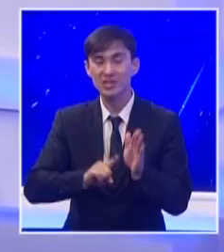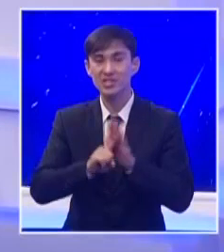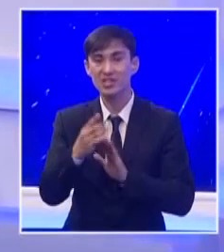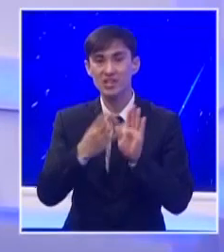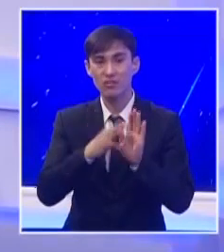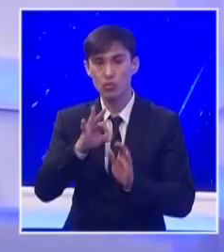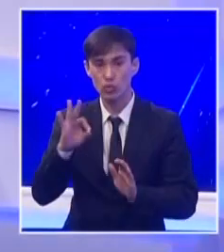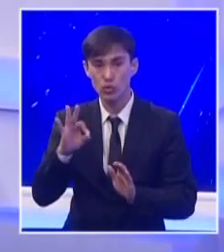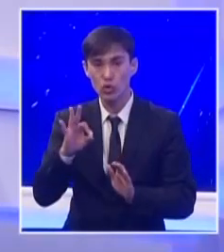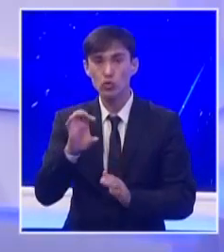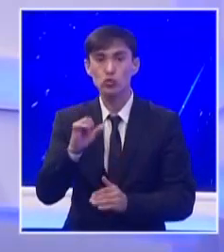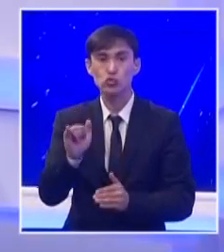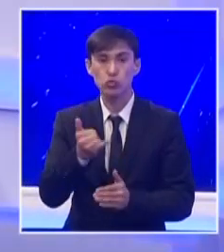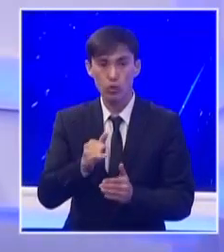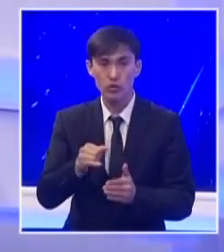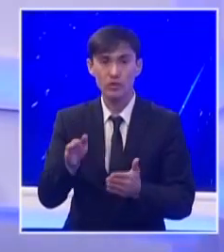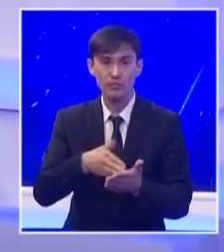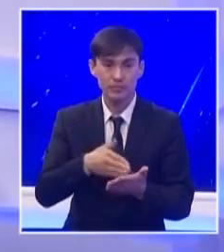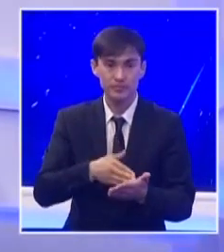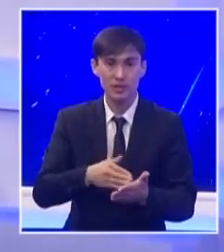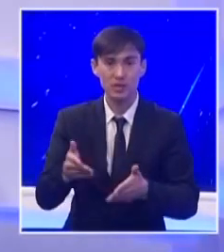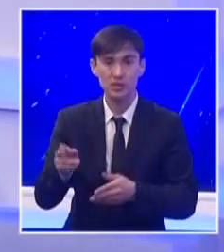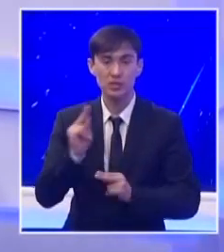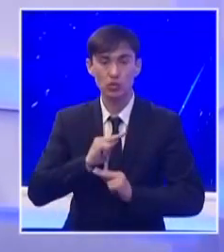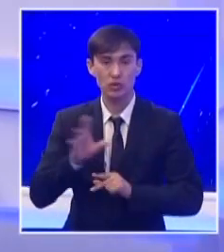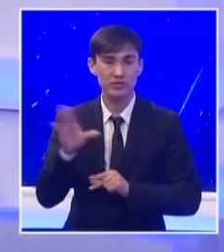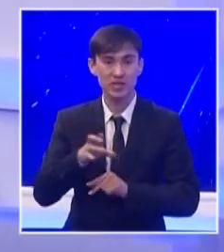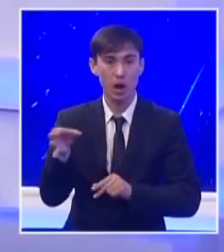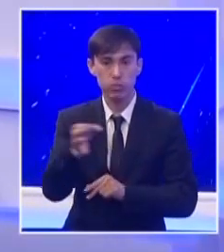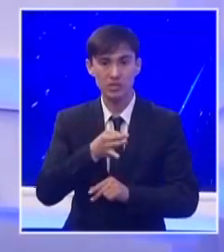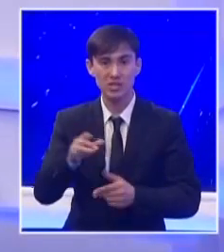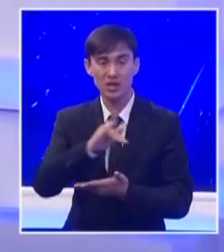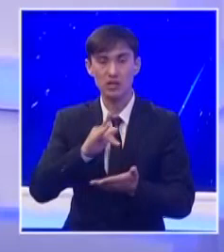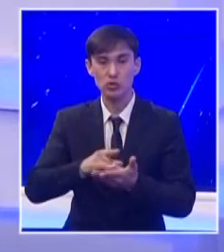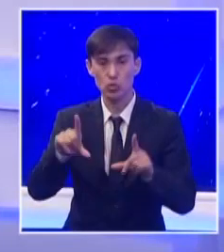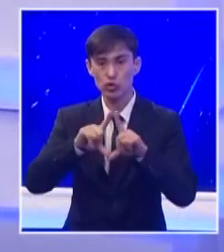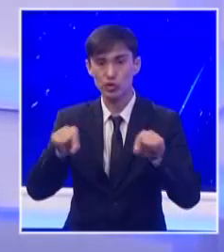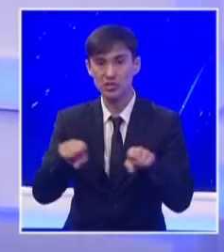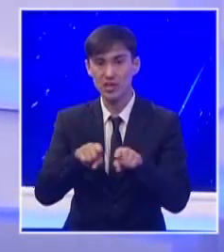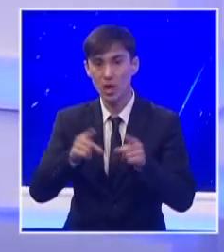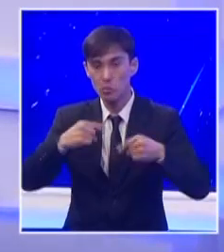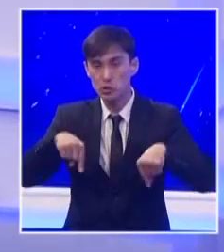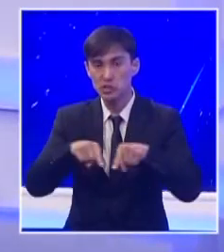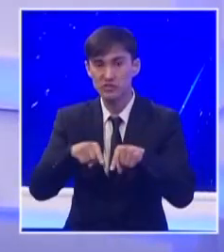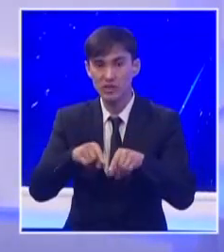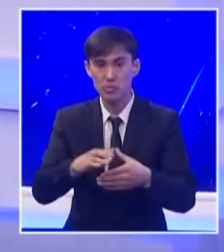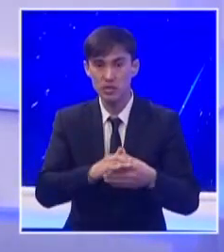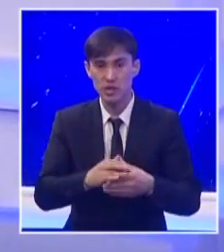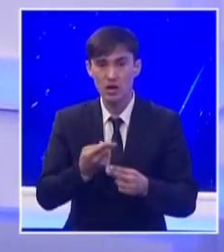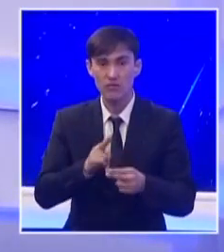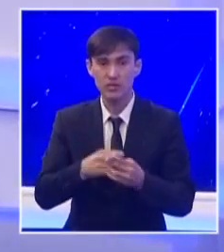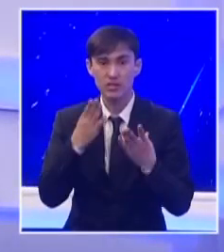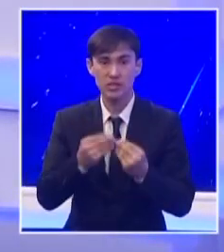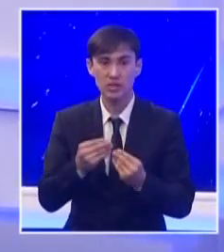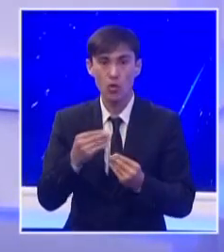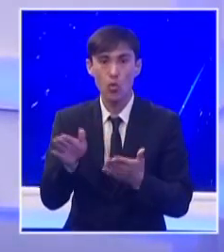9:00 часов. К субботнику привлекаются сотрудники всех областных и городских учреждений, а также общественные объединения. В этот